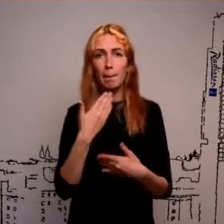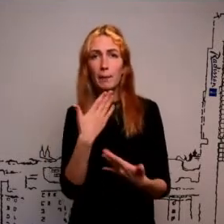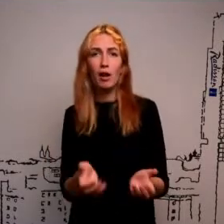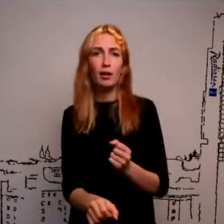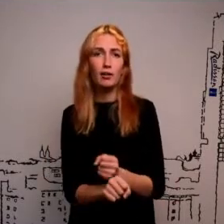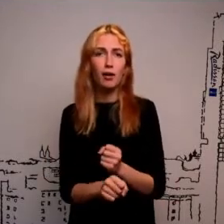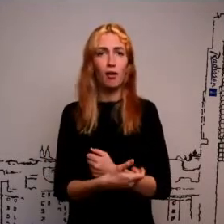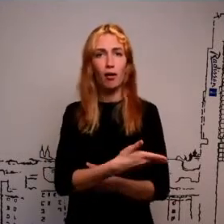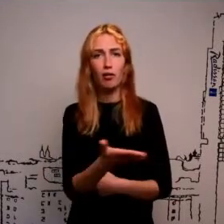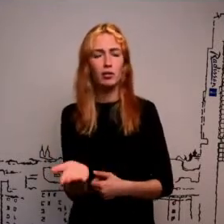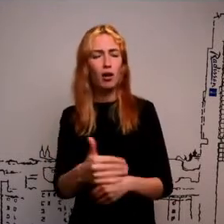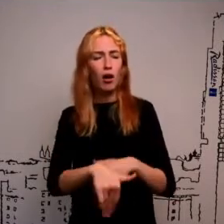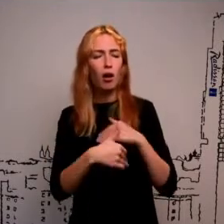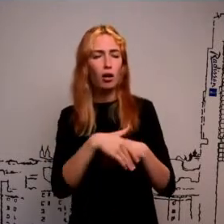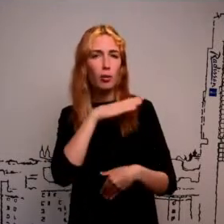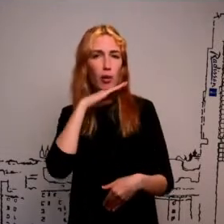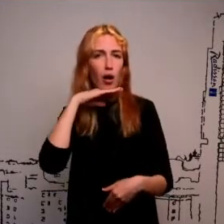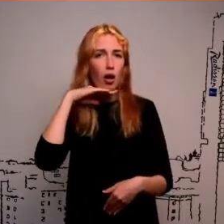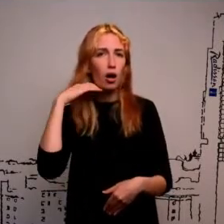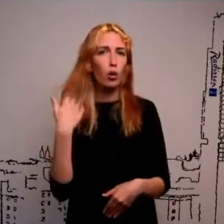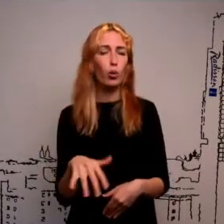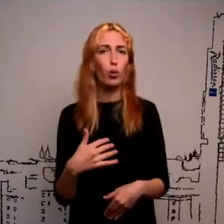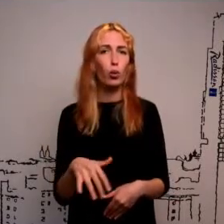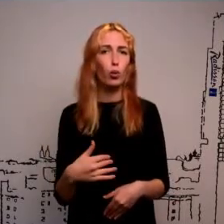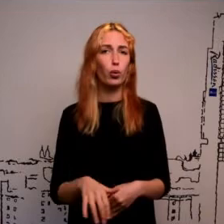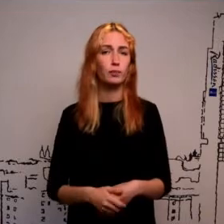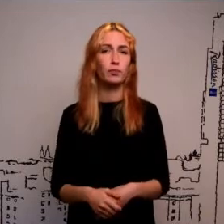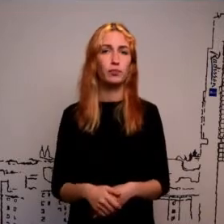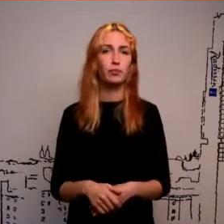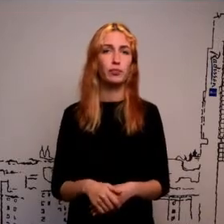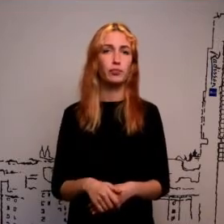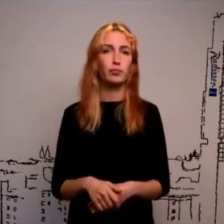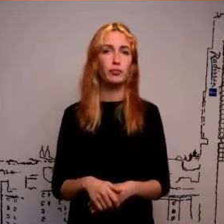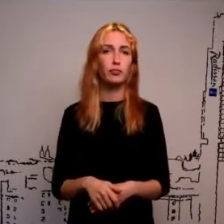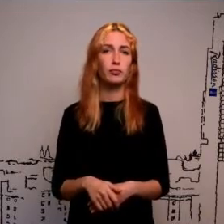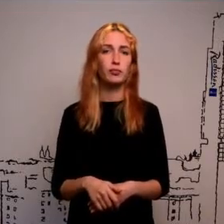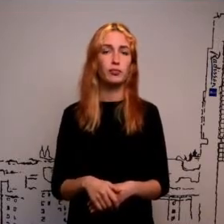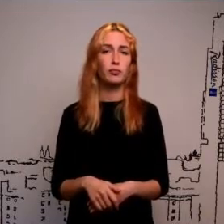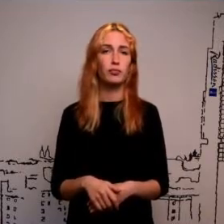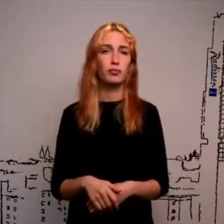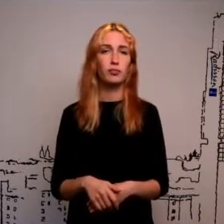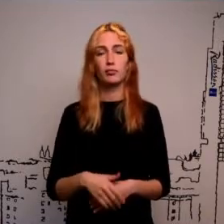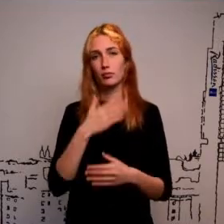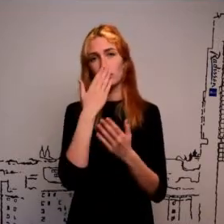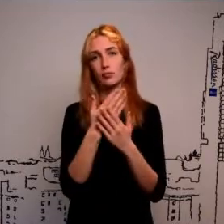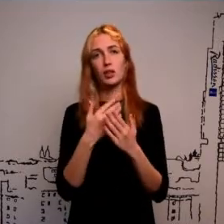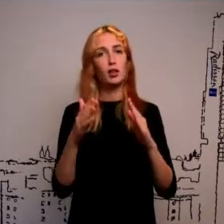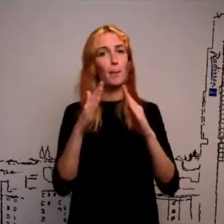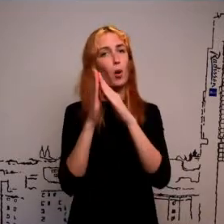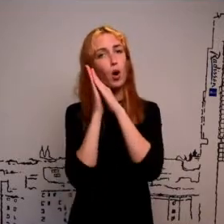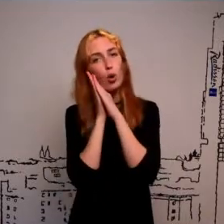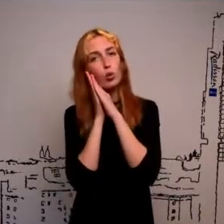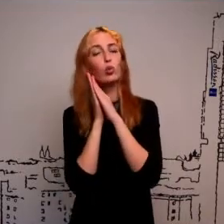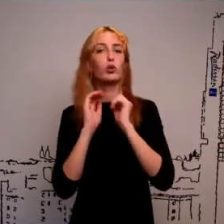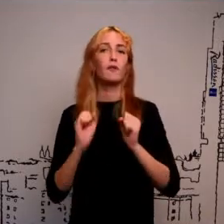teie jaoks, et olete mind nii palju aidanud ja kui me räägime näiteks kas siis majutusasutuses või